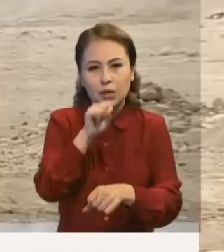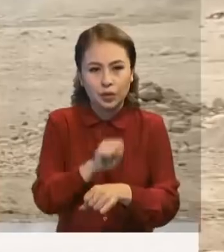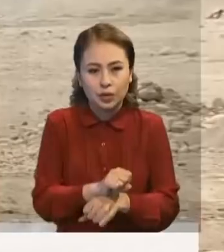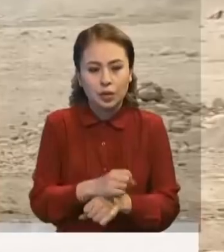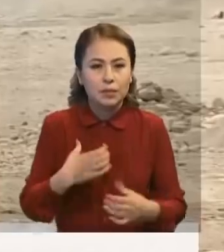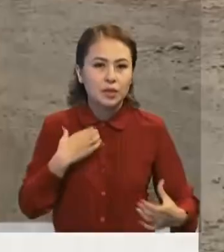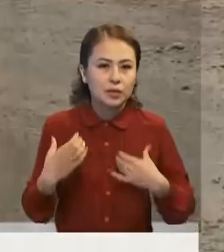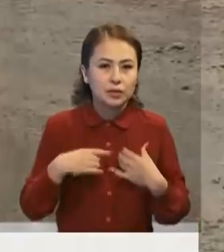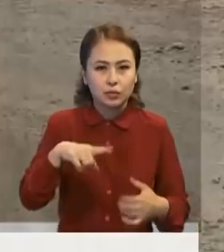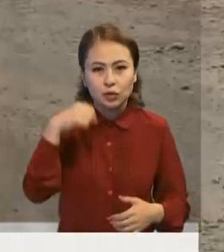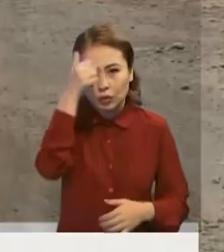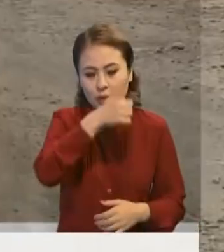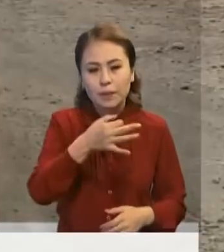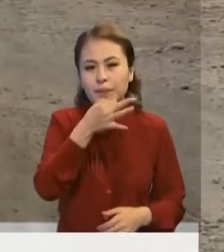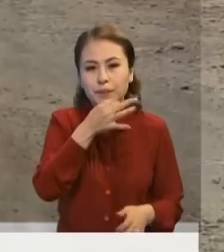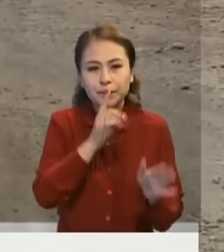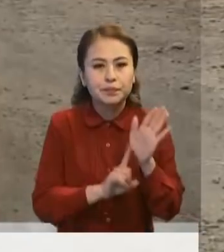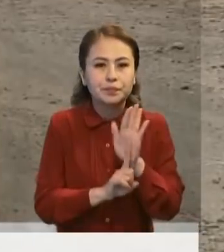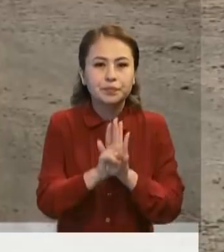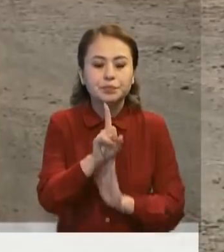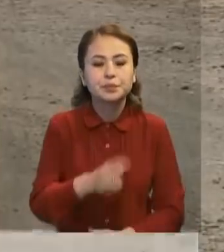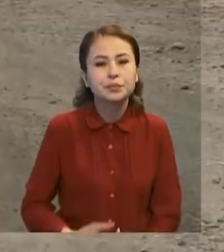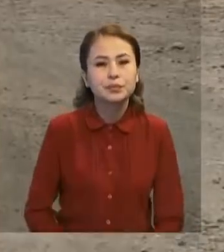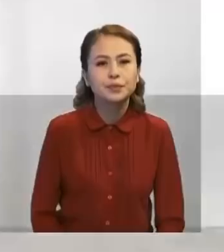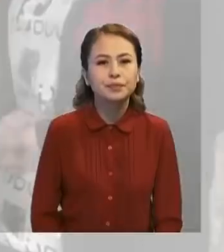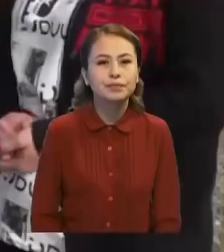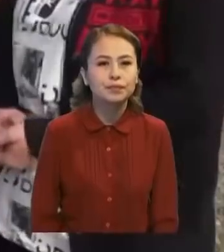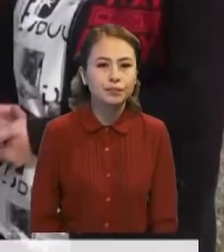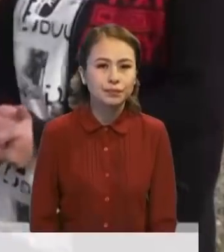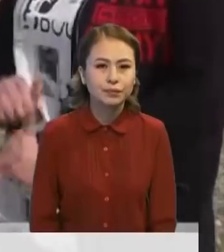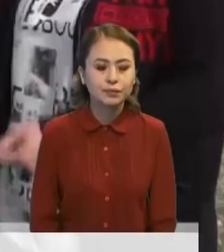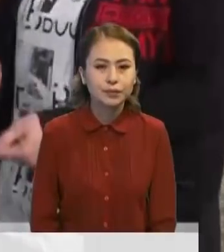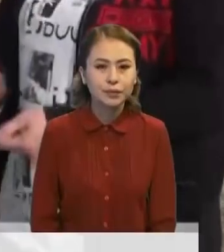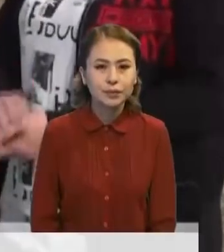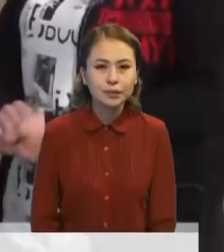алаңдаулы. Биылғы жұмыс әлі басталмаған.